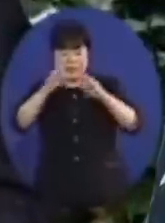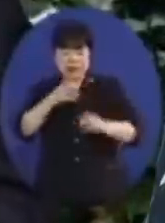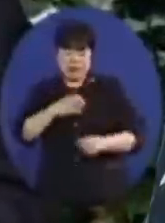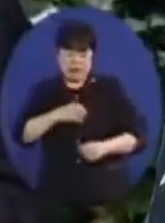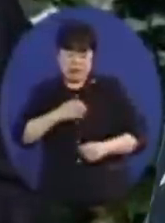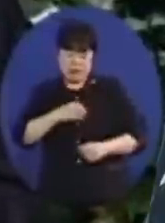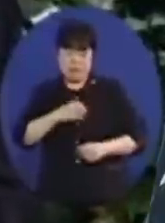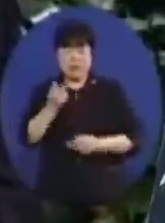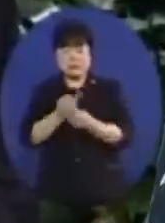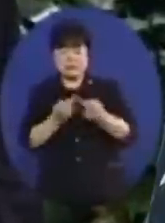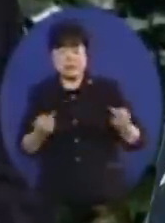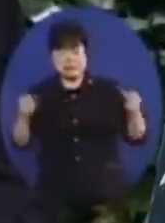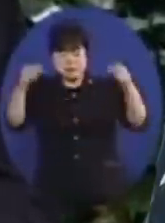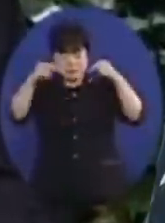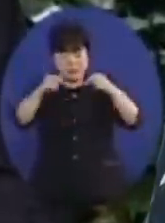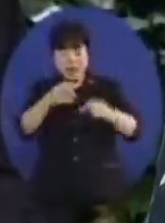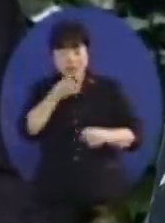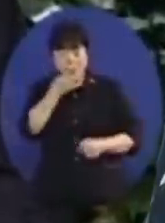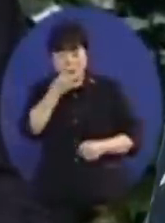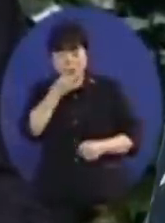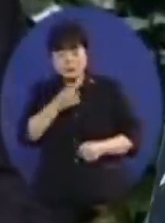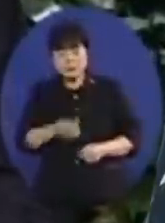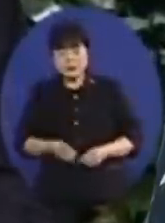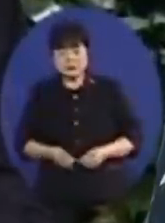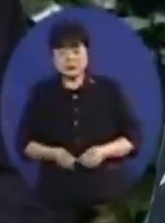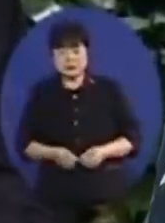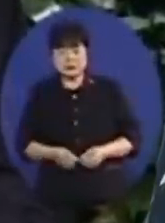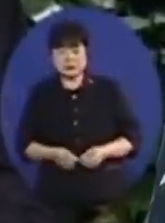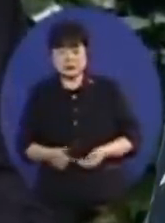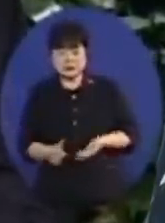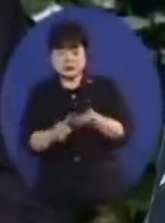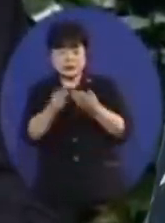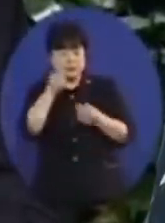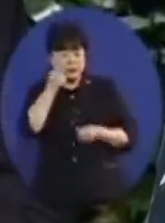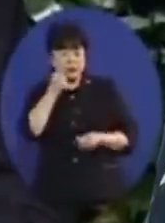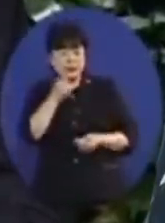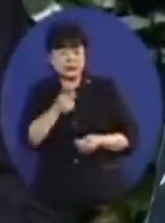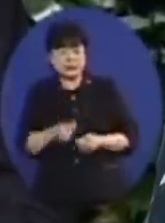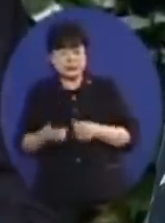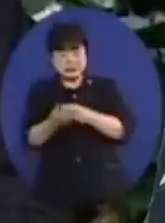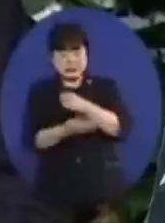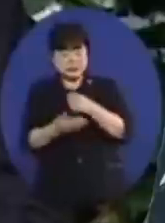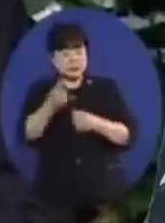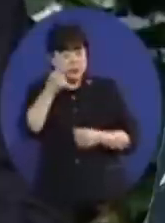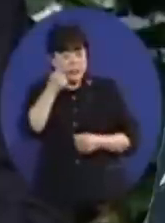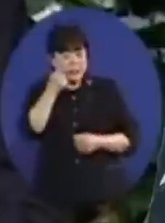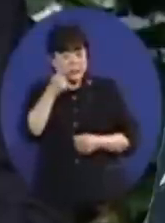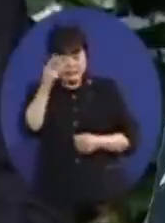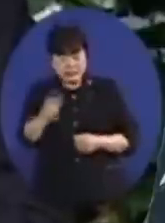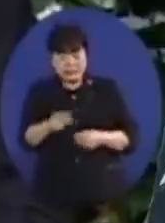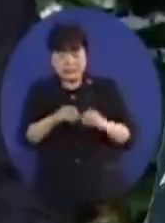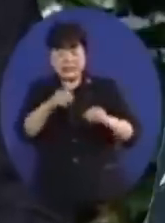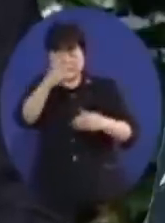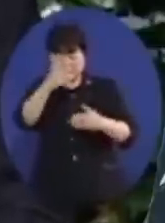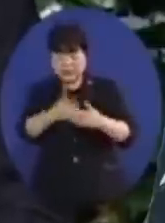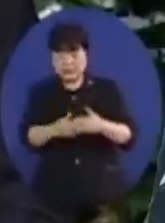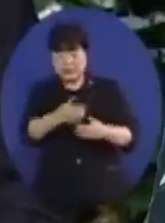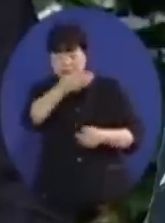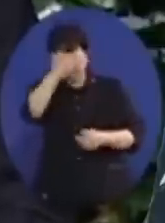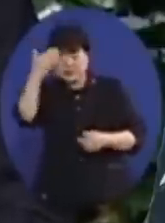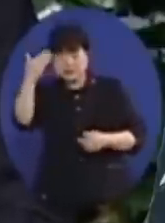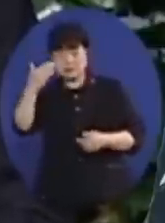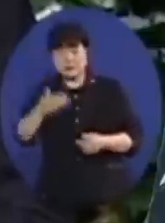금하고 국수를 지을 수 없는 땅만 가지고 있습니다 젊은이들은